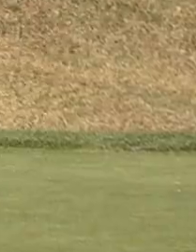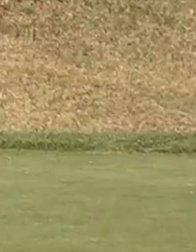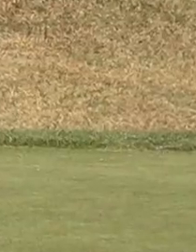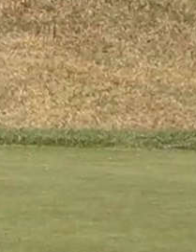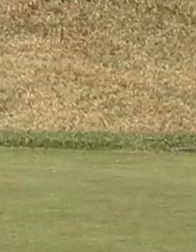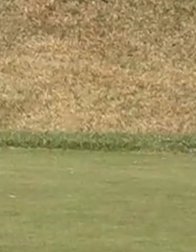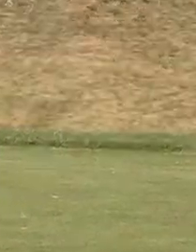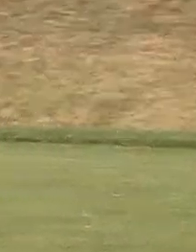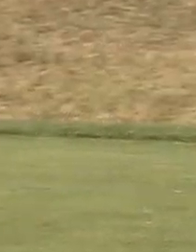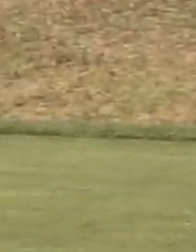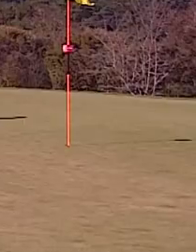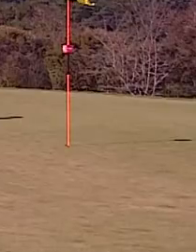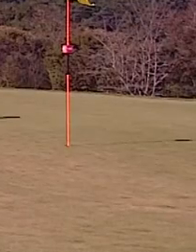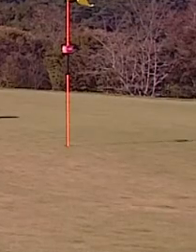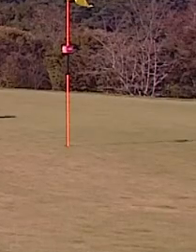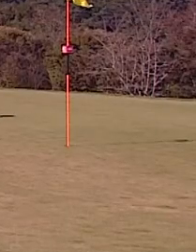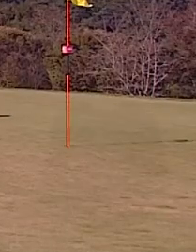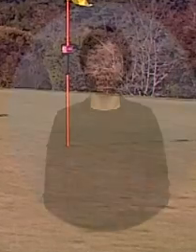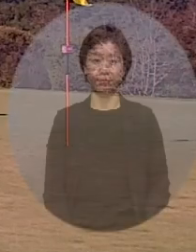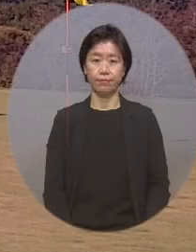진짜 잘 쳐. 우와.